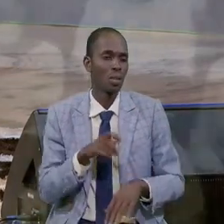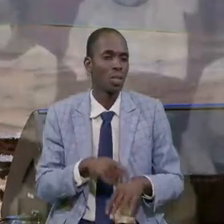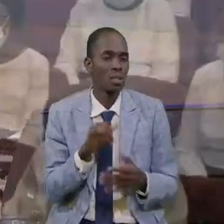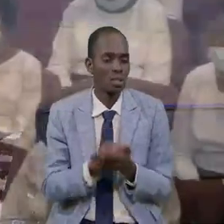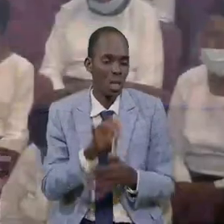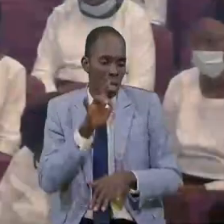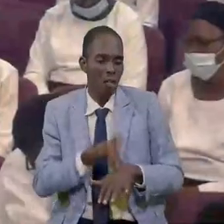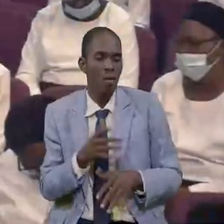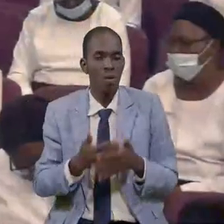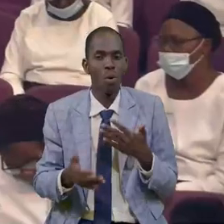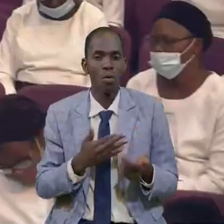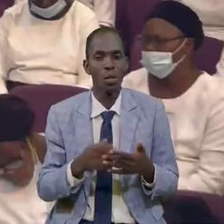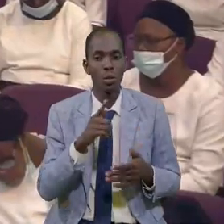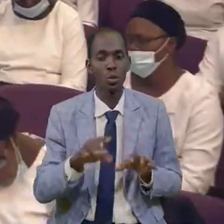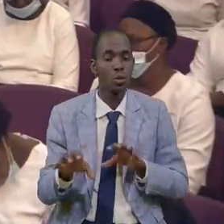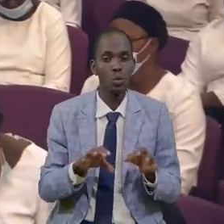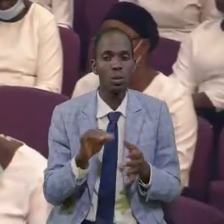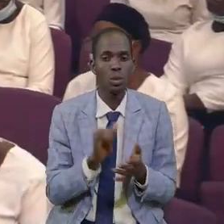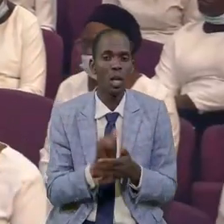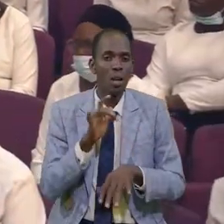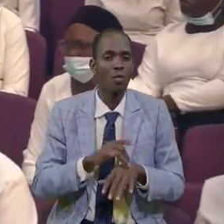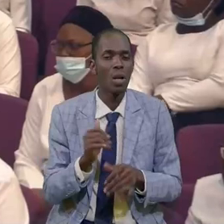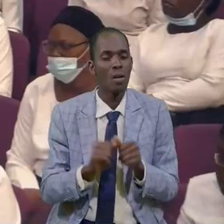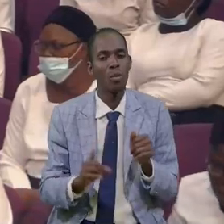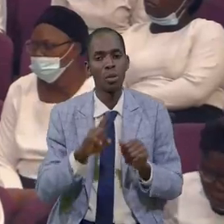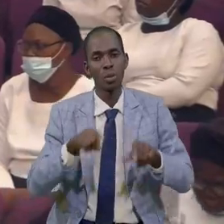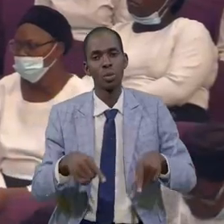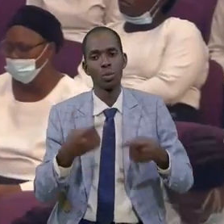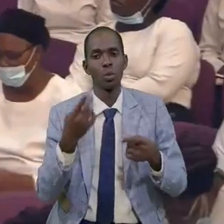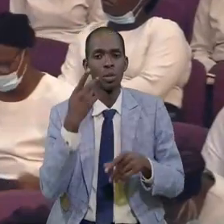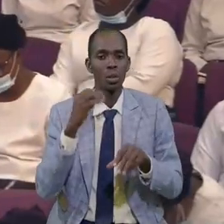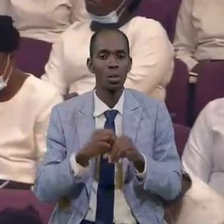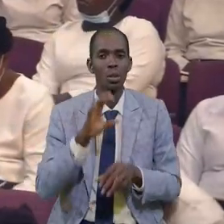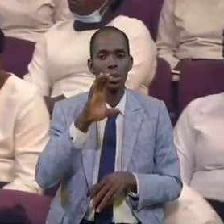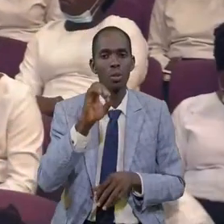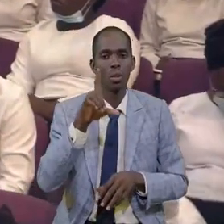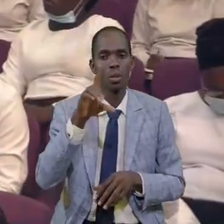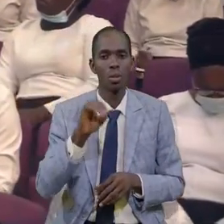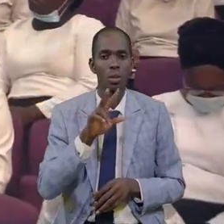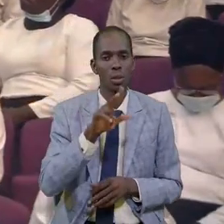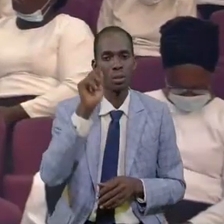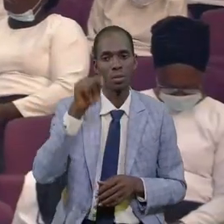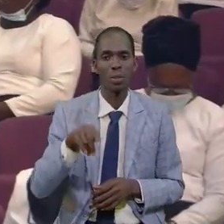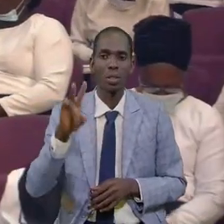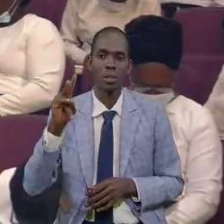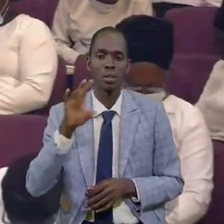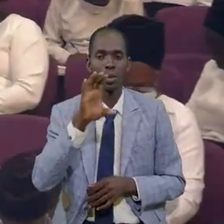faites. Cela affecte où que vous alliez. Et